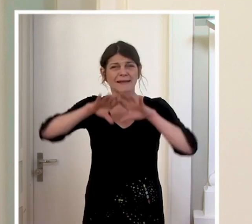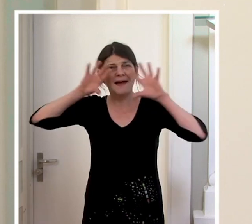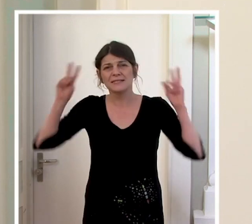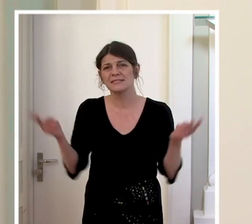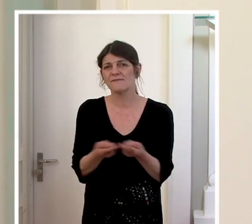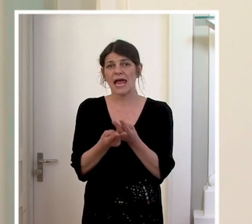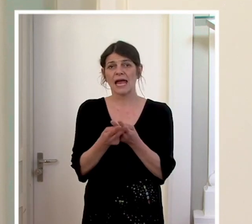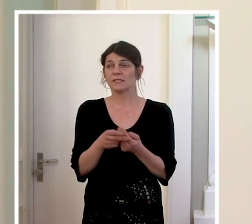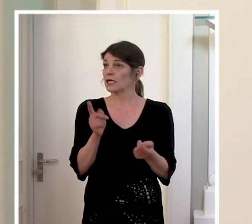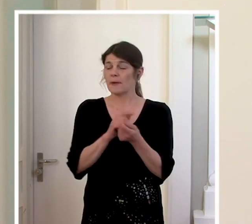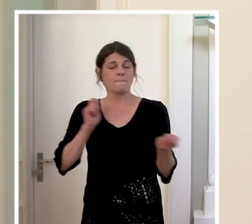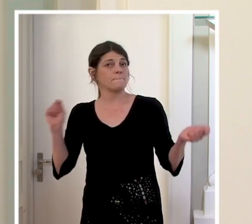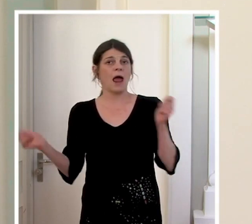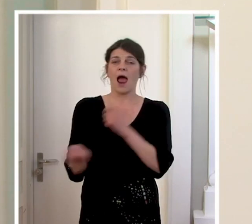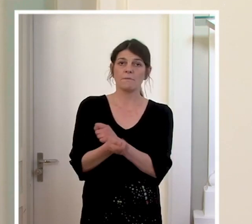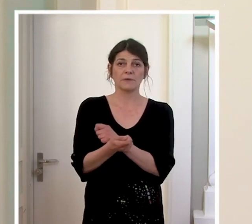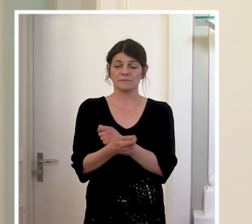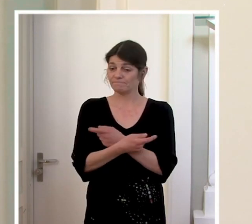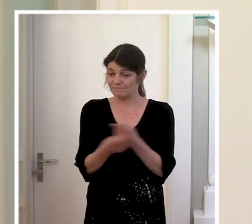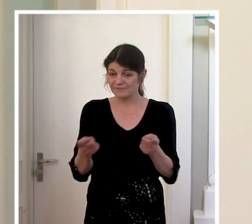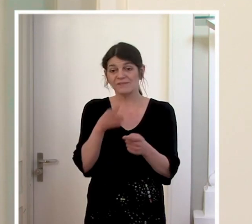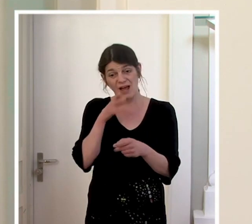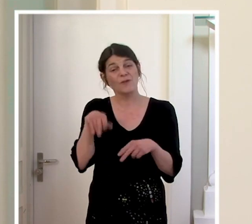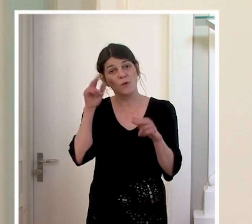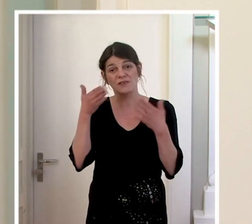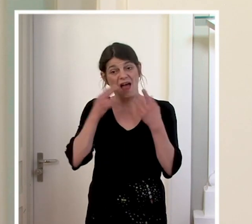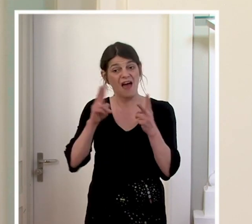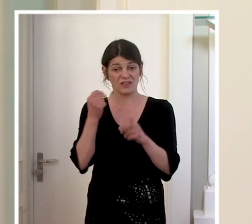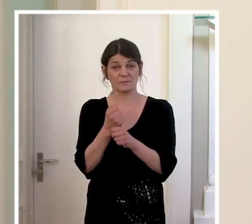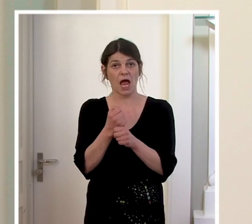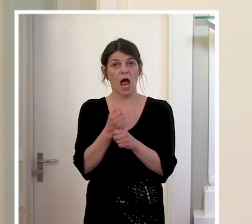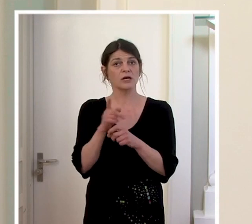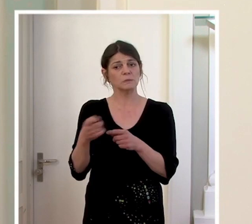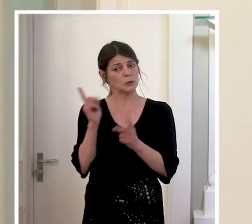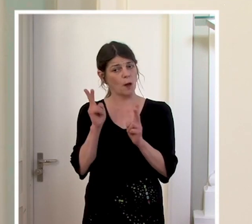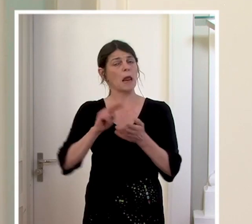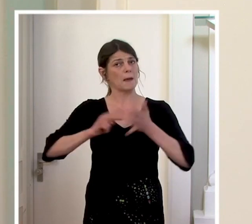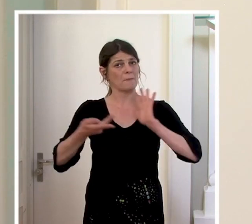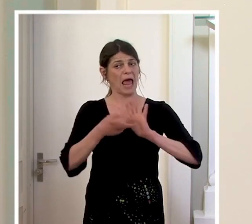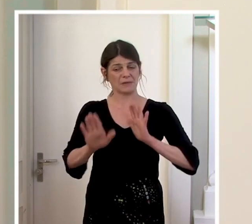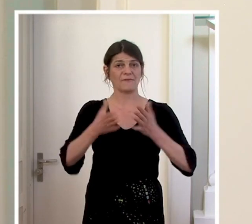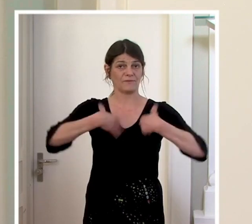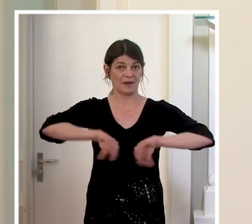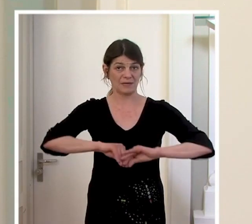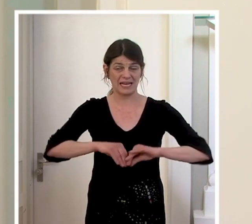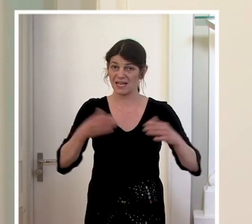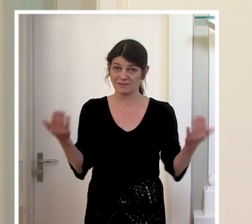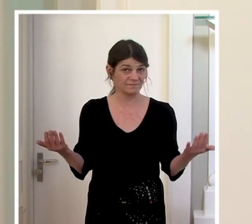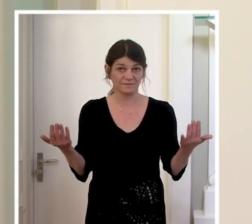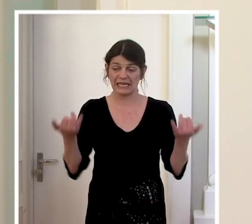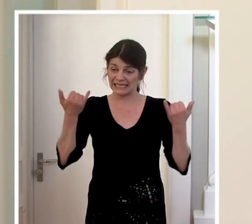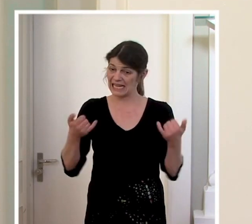recht stück verändert anders verbringen vielleicht weniger mit eurer familie planten es sie nämlich